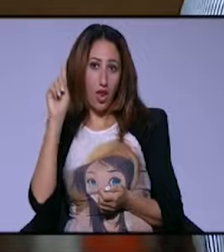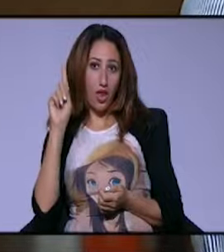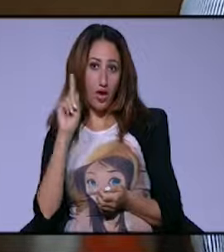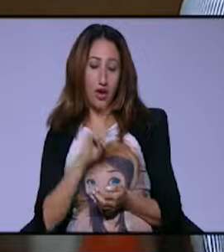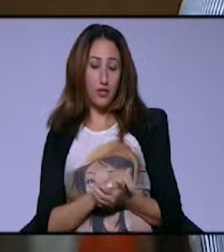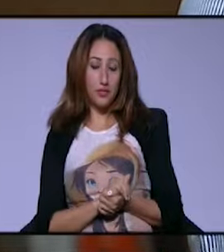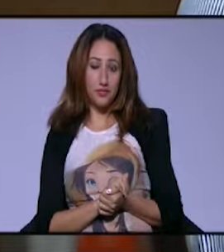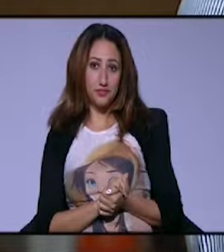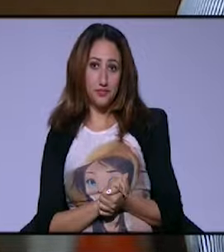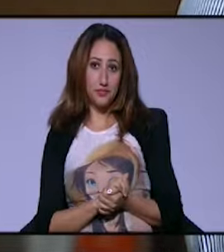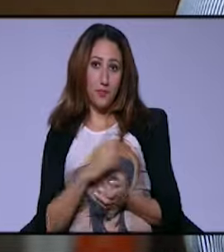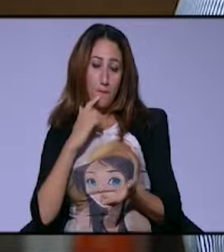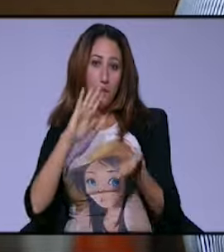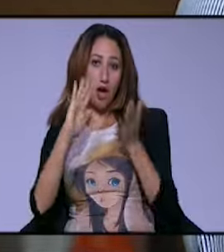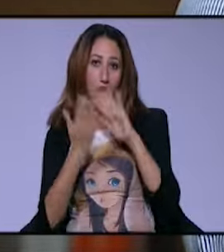لو قلبوا